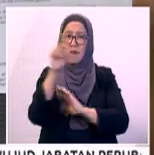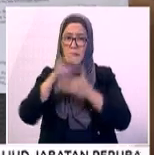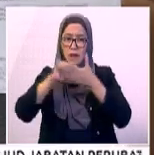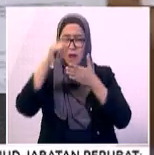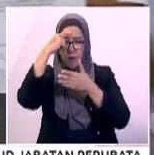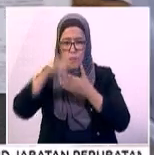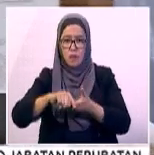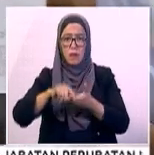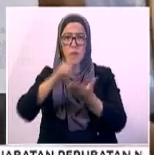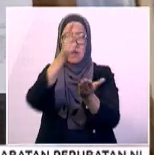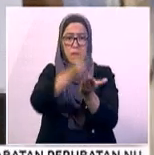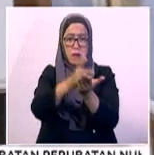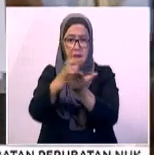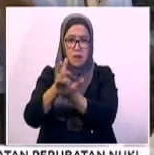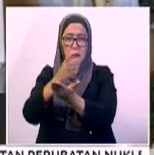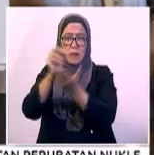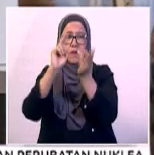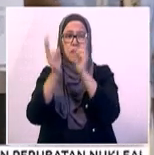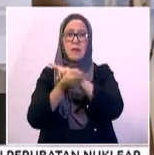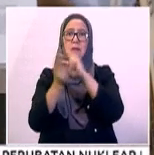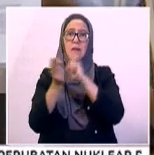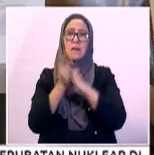ubah suai rumah.